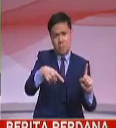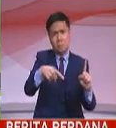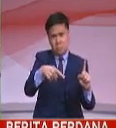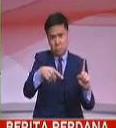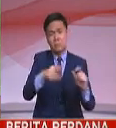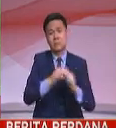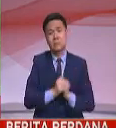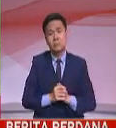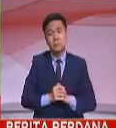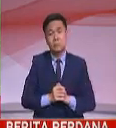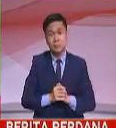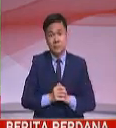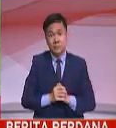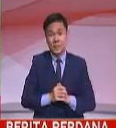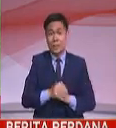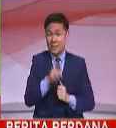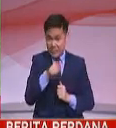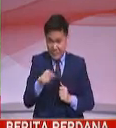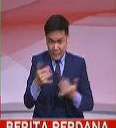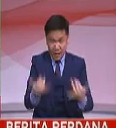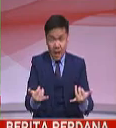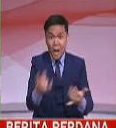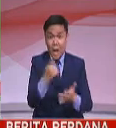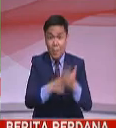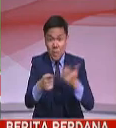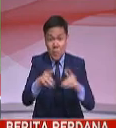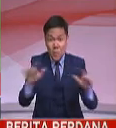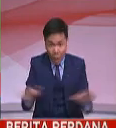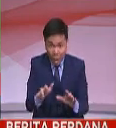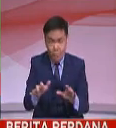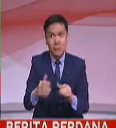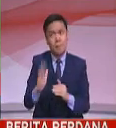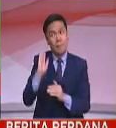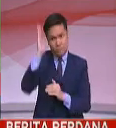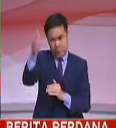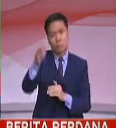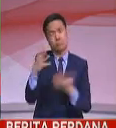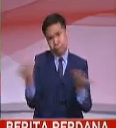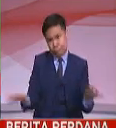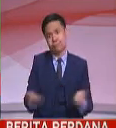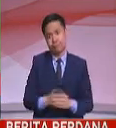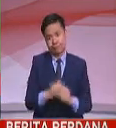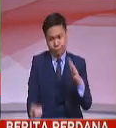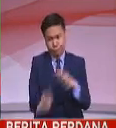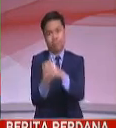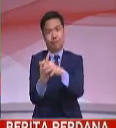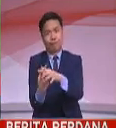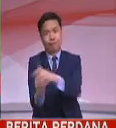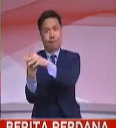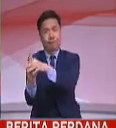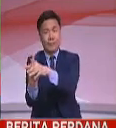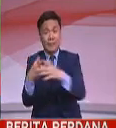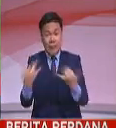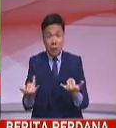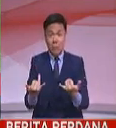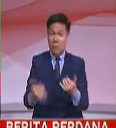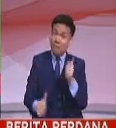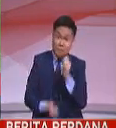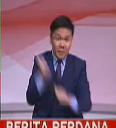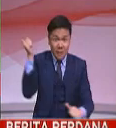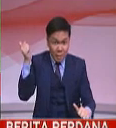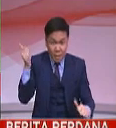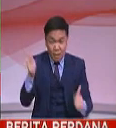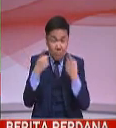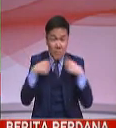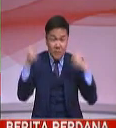oleh kerajaan. Tindakan kita pada hari ini merupakan penentu kepada masa hadapan negara. Ingat, kita masih belum menang. Keluar